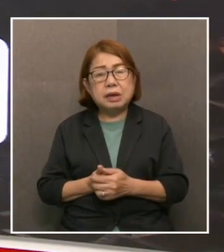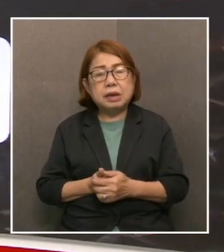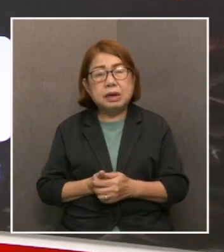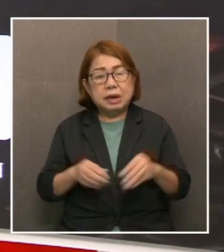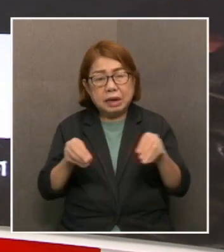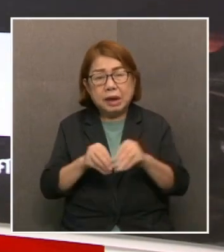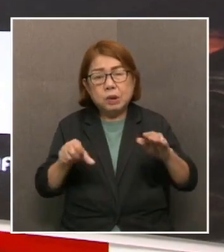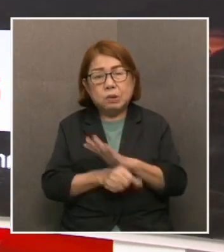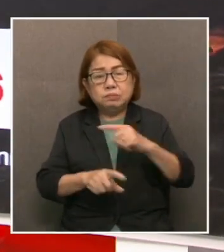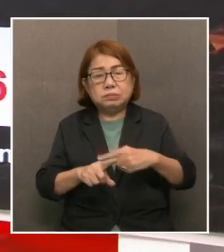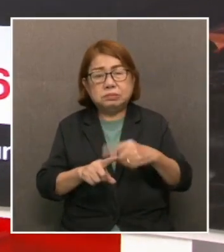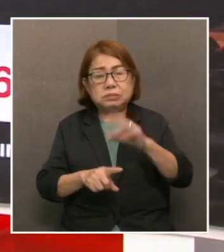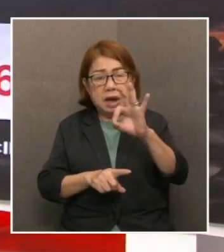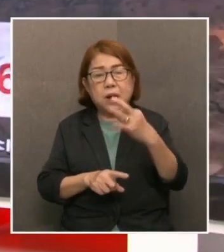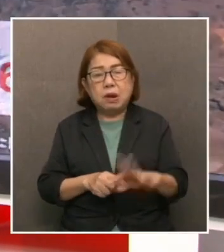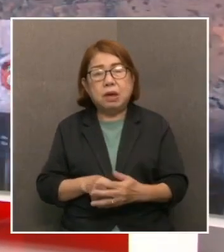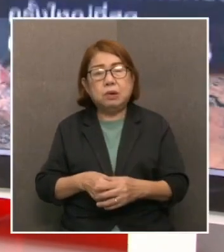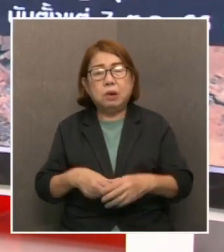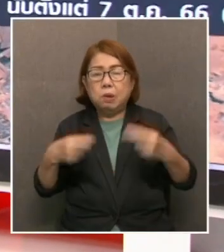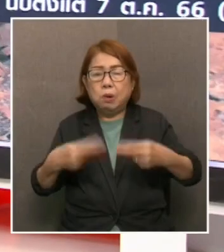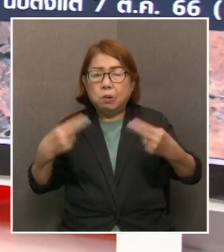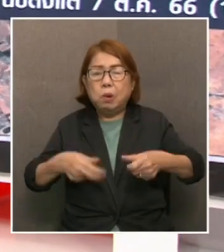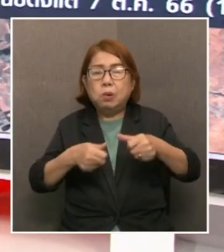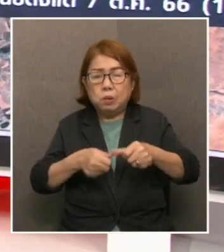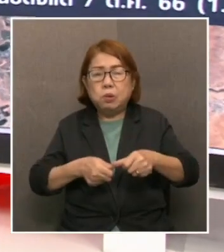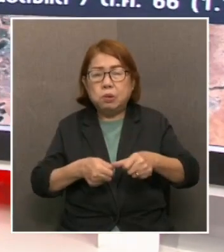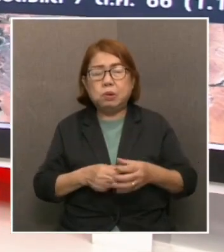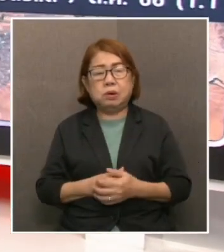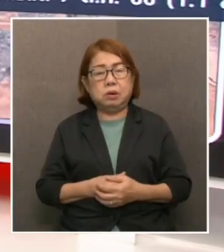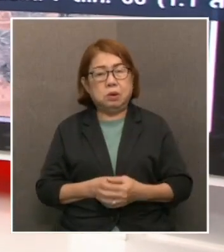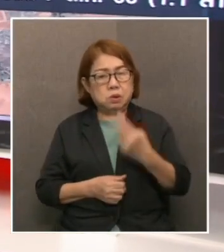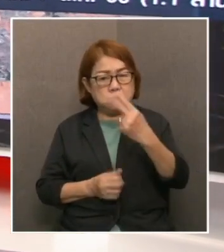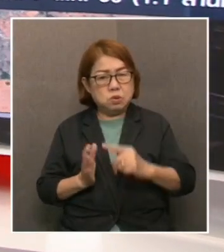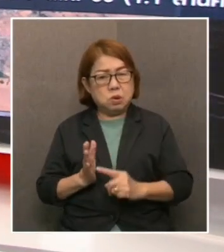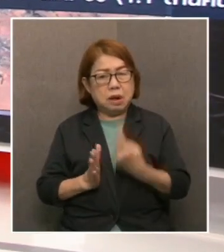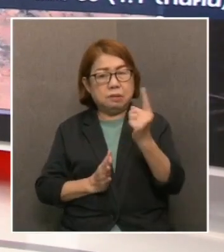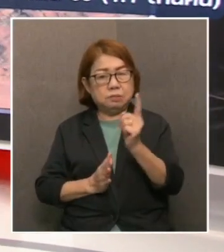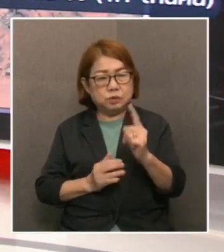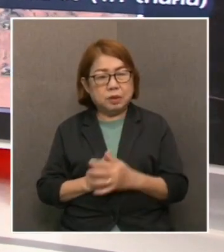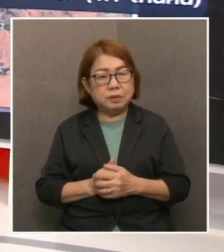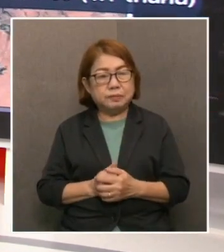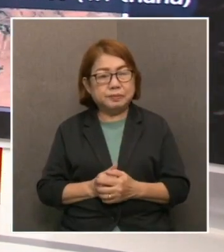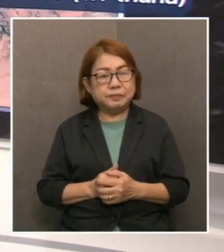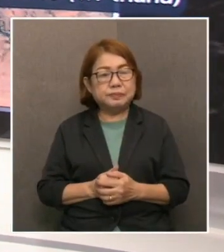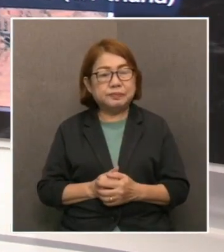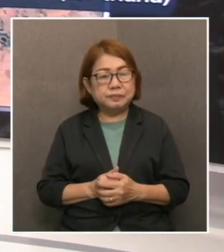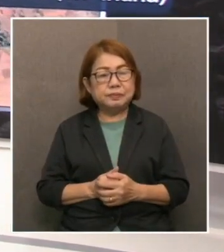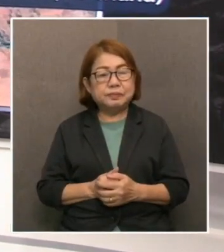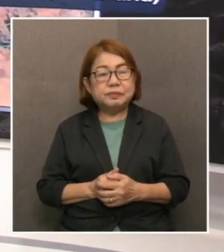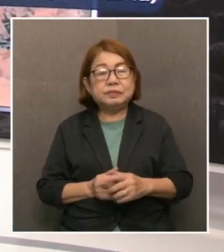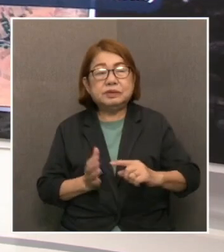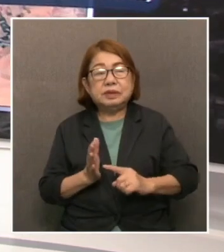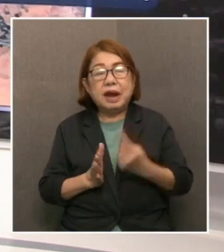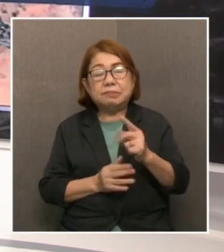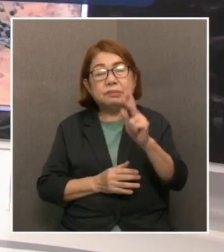คะคุณผู้ชมตอนนี้ก็ยังสู้รบกันอย่างหนักหน่วงในหลายจุดด้วยกันมาดูจุดแรกค่ะข่านยูนินะคะจุดนี้